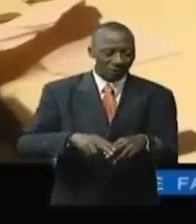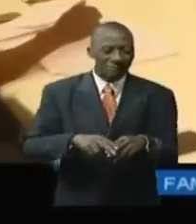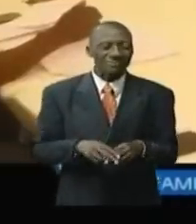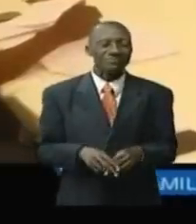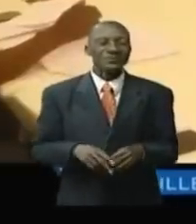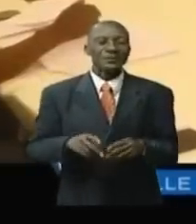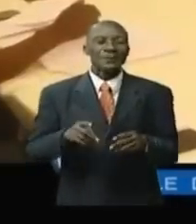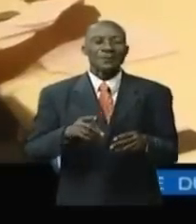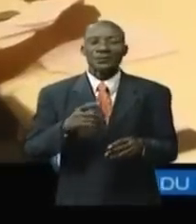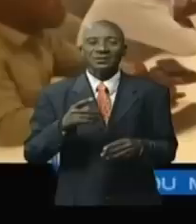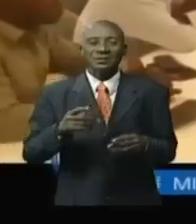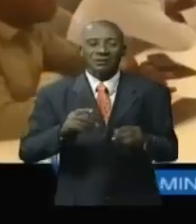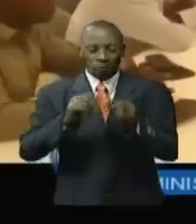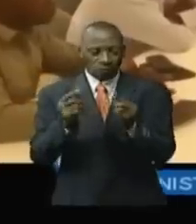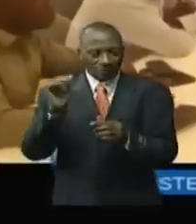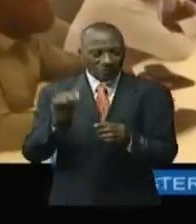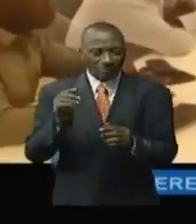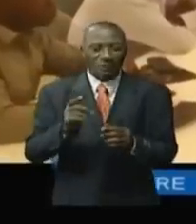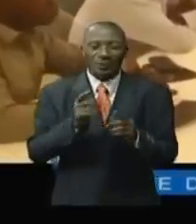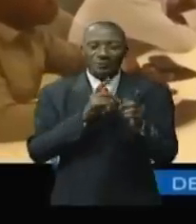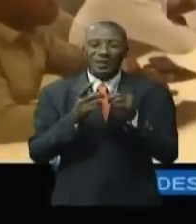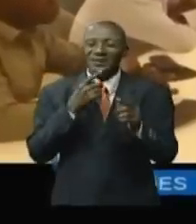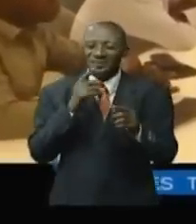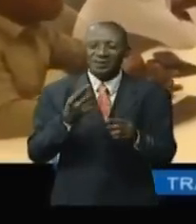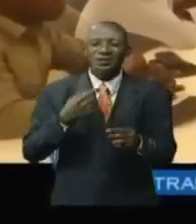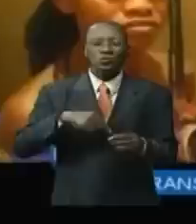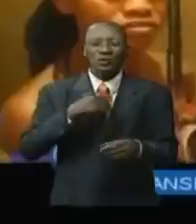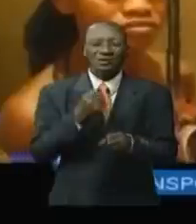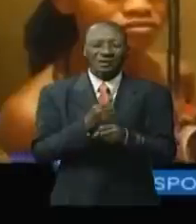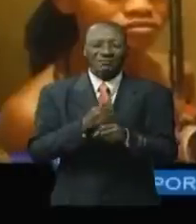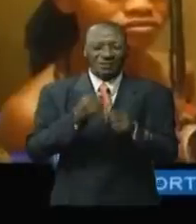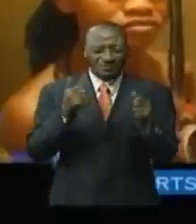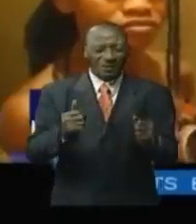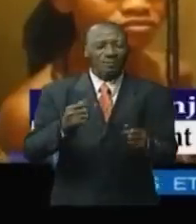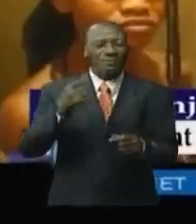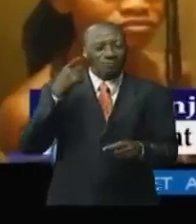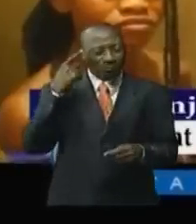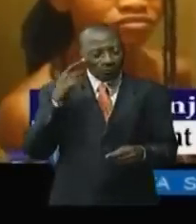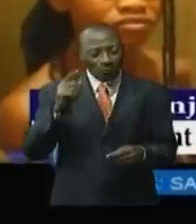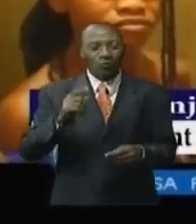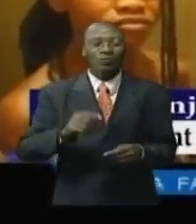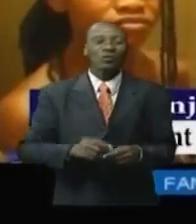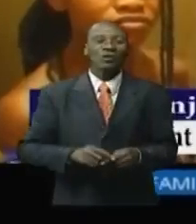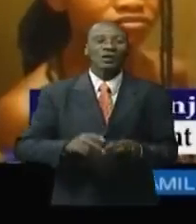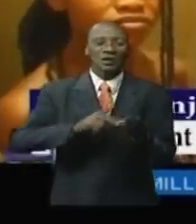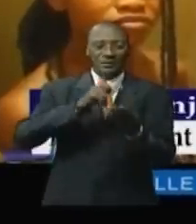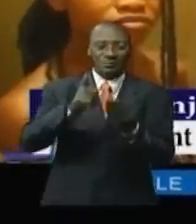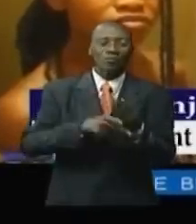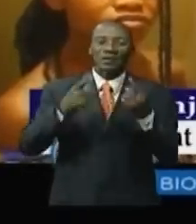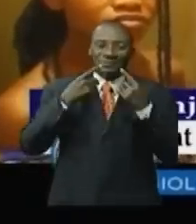efforts possibles pour la réussite totale du dit programme au Tanganyika. Les pygmées attendent